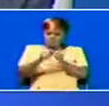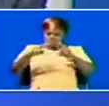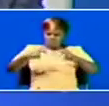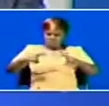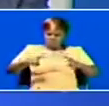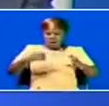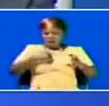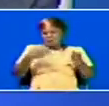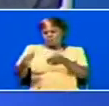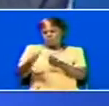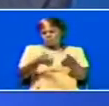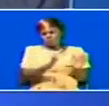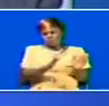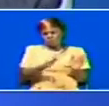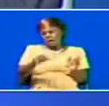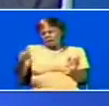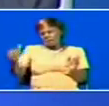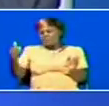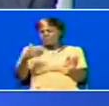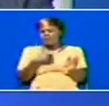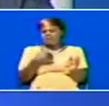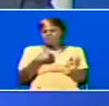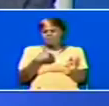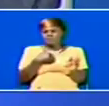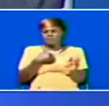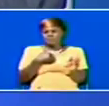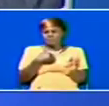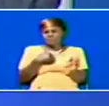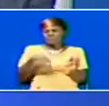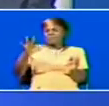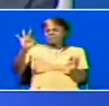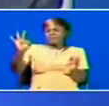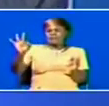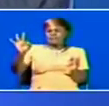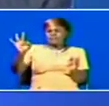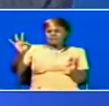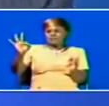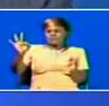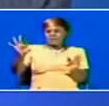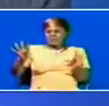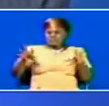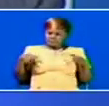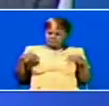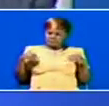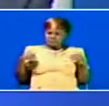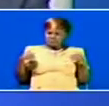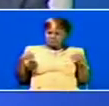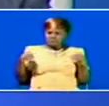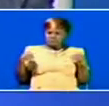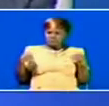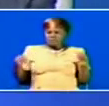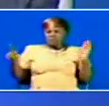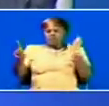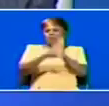kama nilivyoelezea. Mm-hmm. Kuna hatua badala ambazo tunaweza kuchukua. Ndiyo. Tatu pia ni kwamba tukubali kwamba